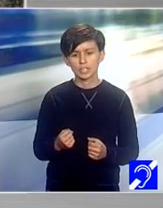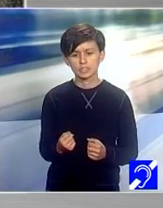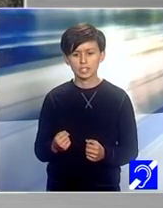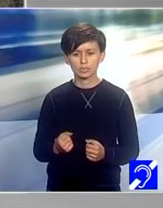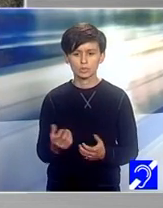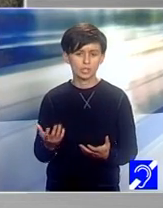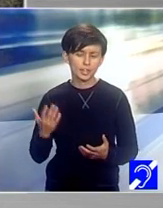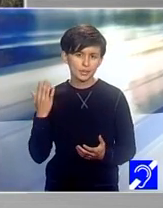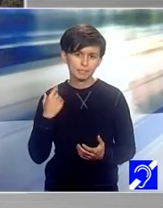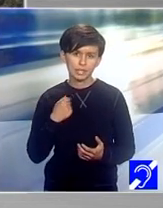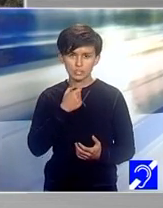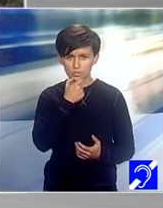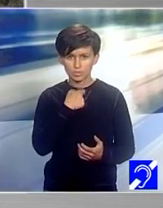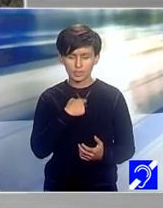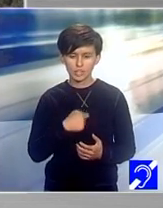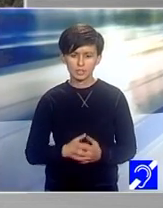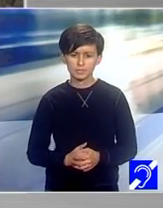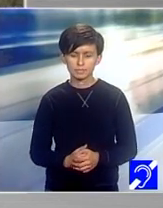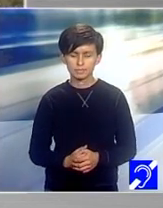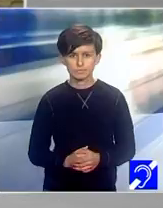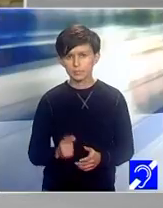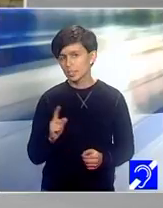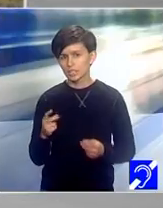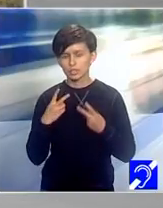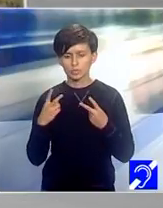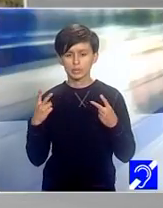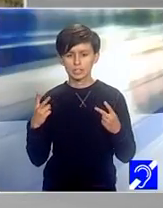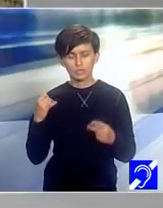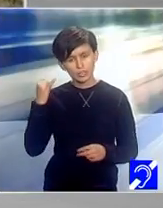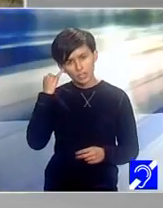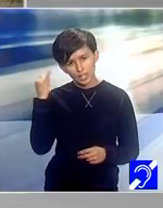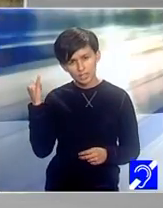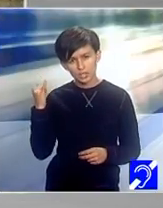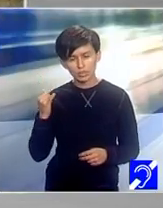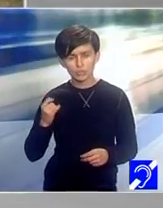perimate. Însă nu prin valoarea ideologică și conjuncturală trebuie